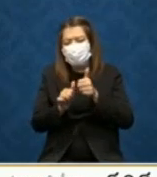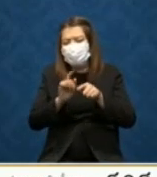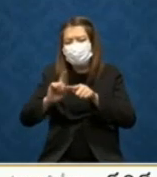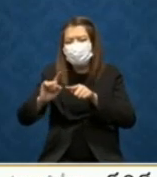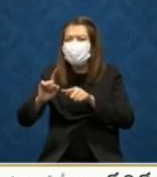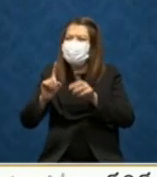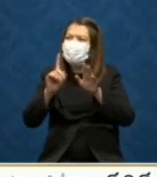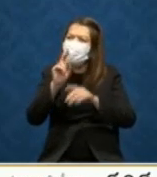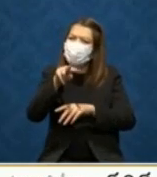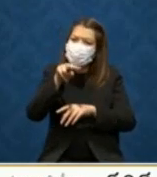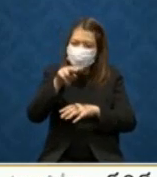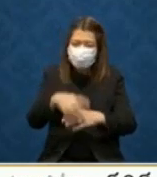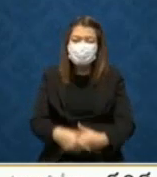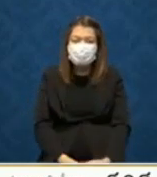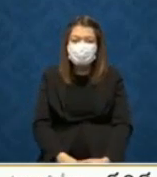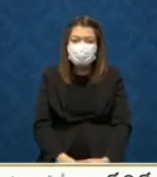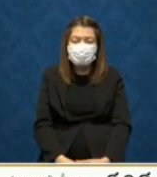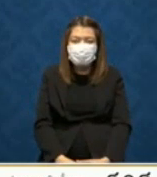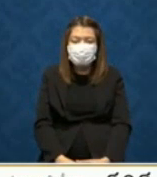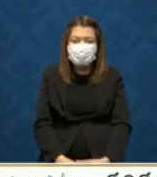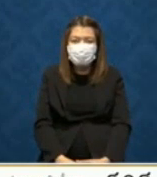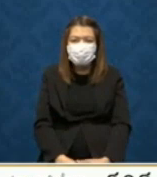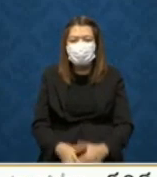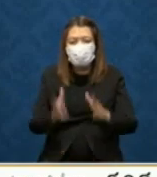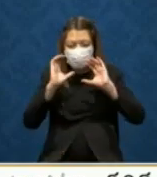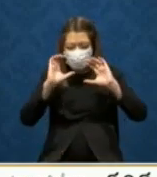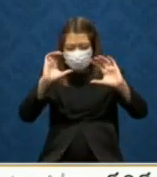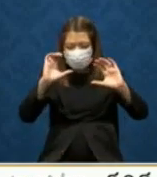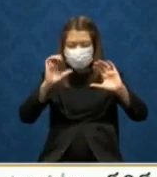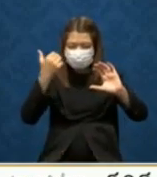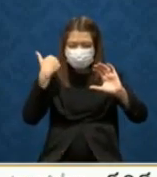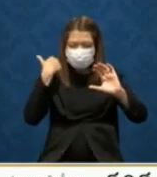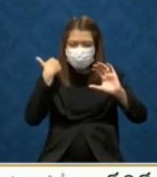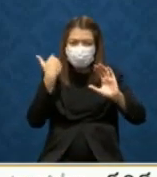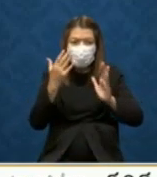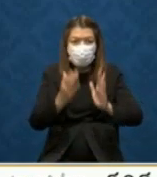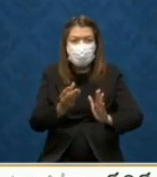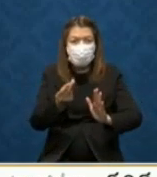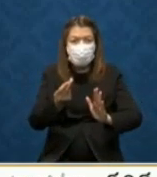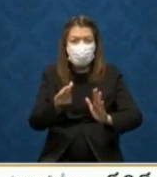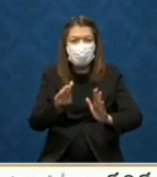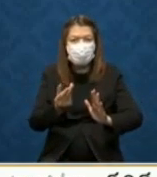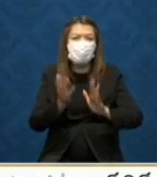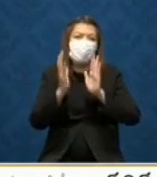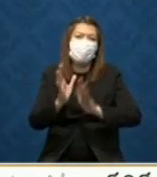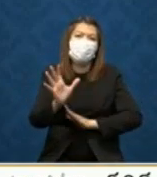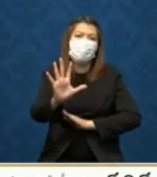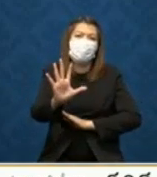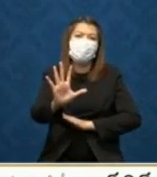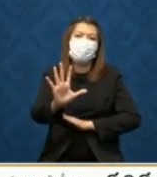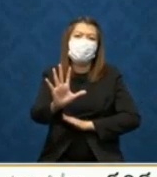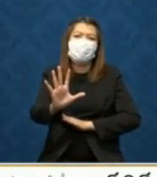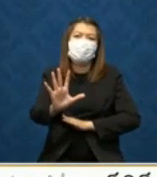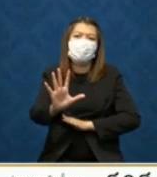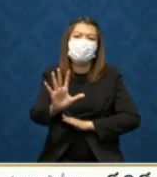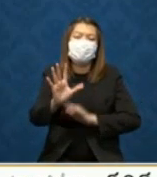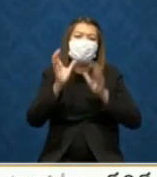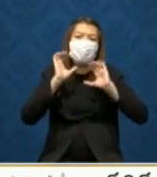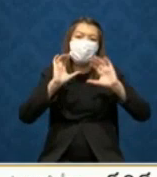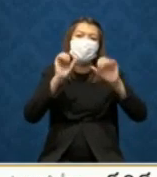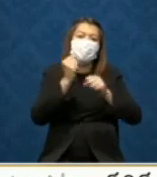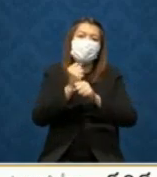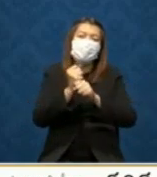คนท่านทราบมั้ยครับเมีข้าราชการในหน่วยงานนี้เท่าไหร่ครับมีแค่ 5คน